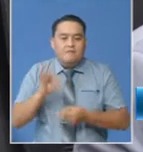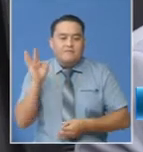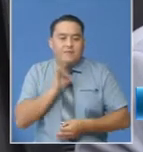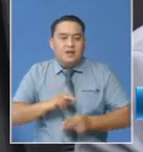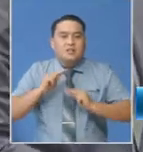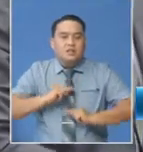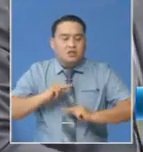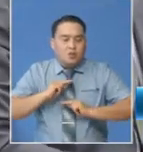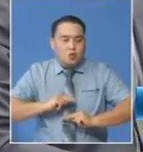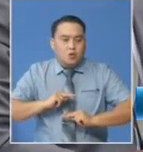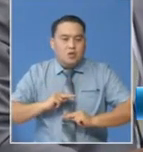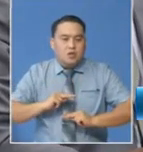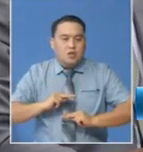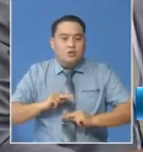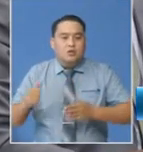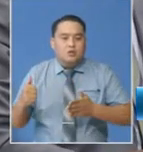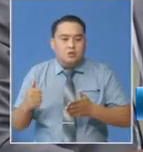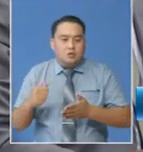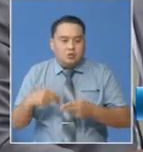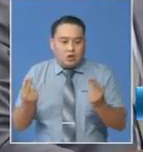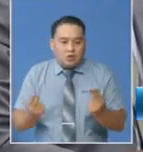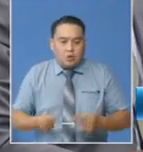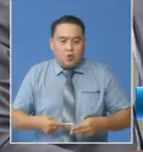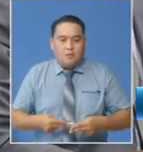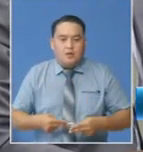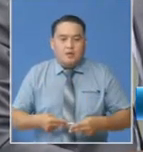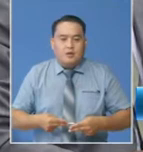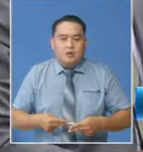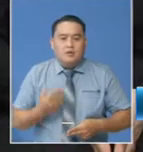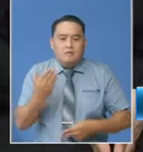взаимовыгодного сотрудничества уже достигнуты. Вы настолько